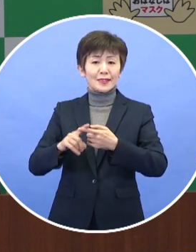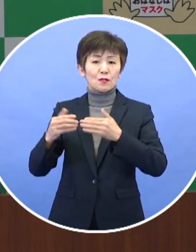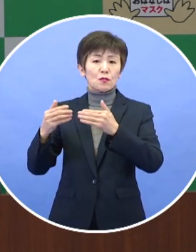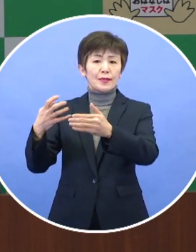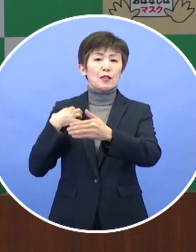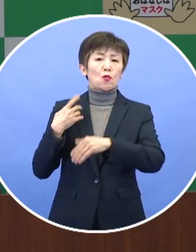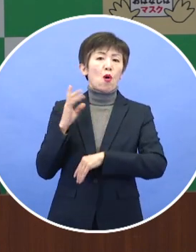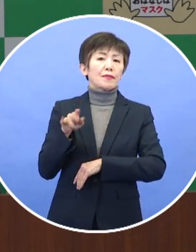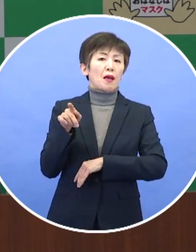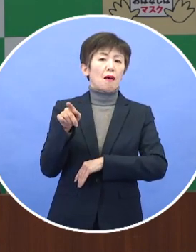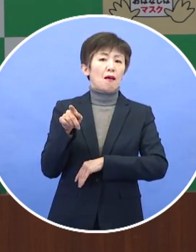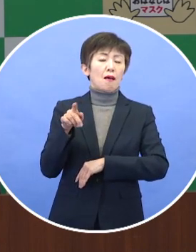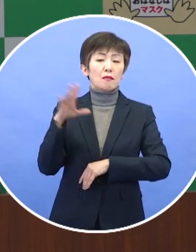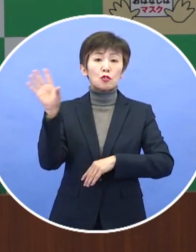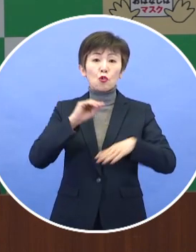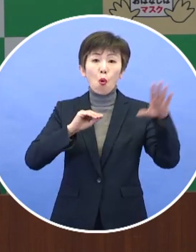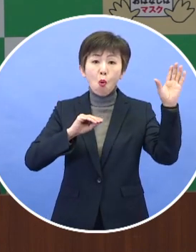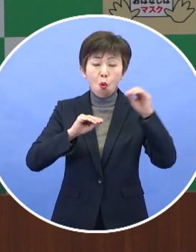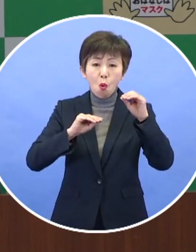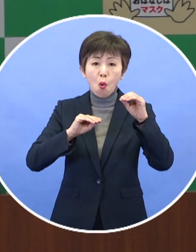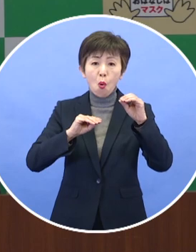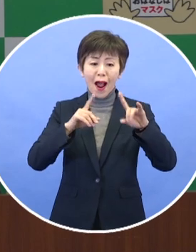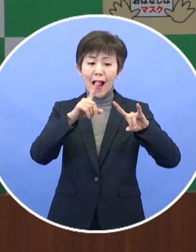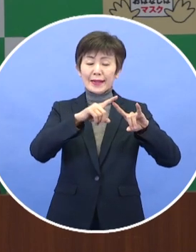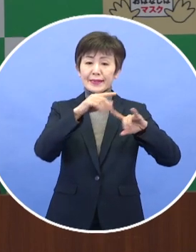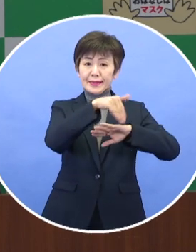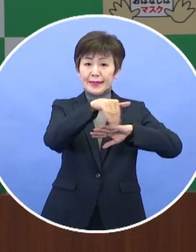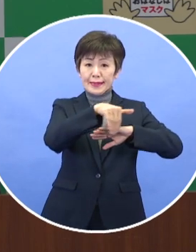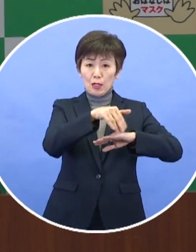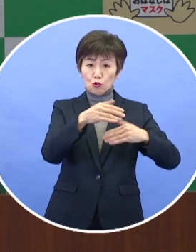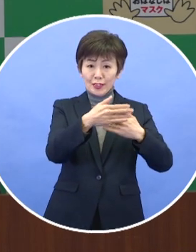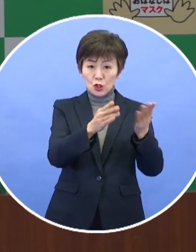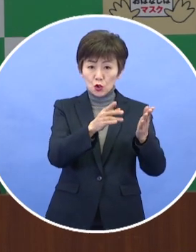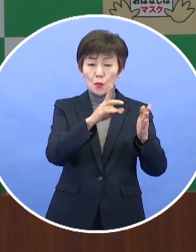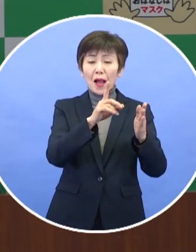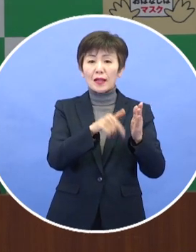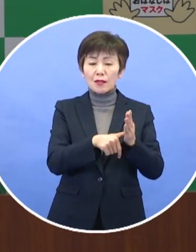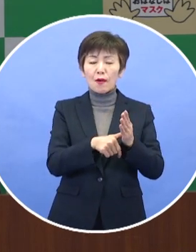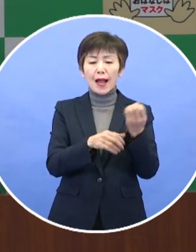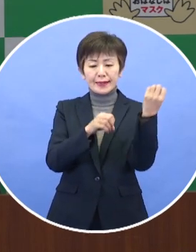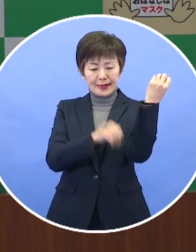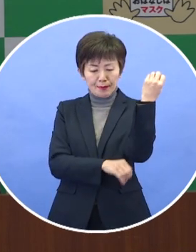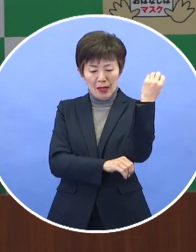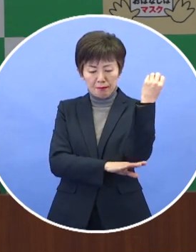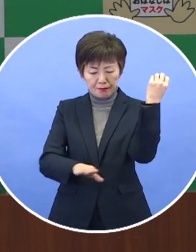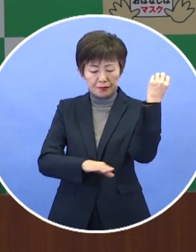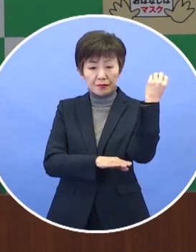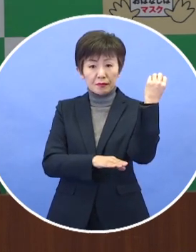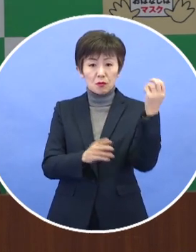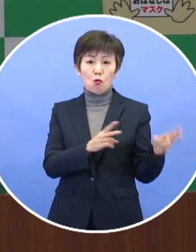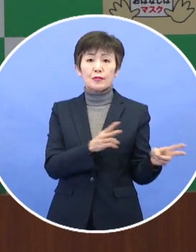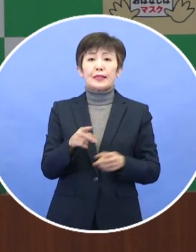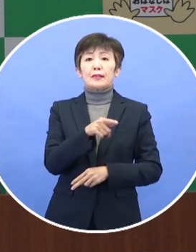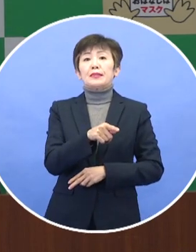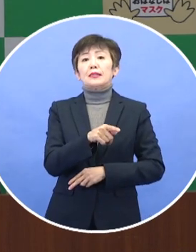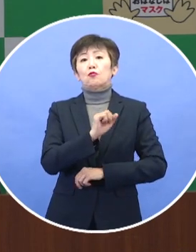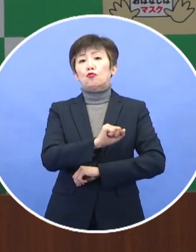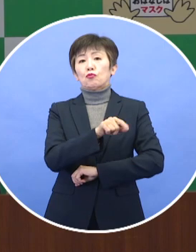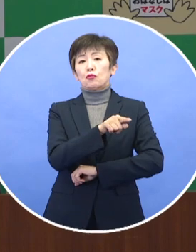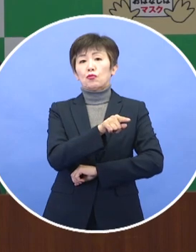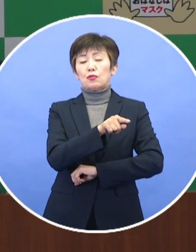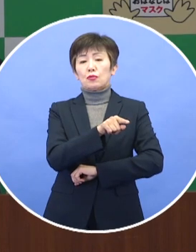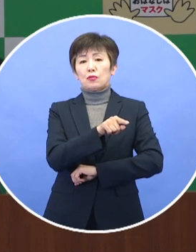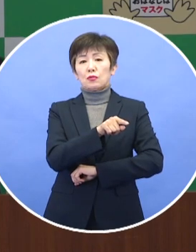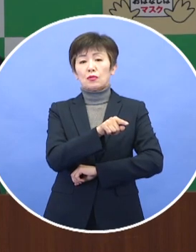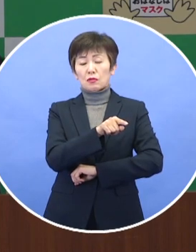です。情報、この ICT 戦略室というのは基盤の整備、こういったことをですね、やっていく